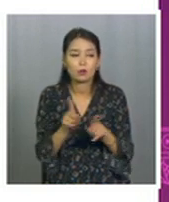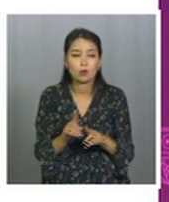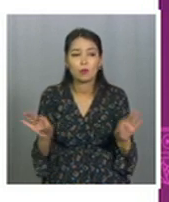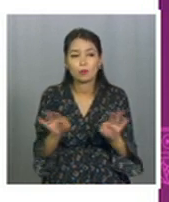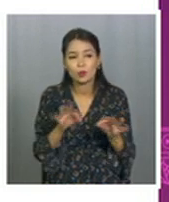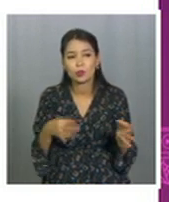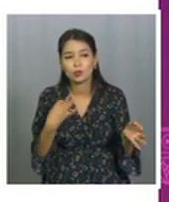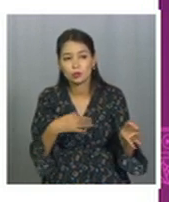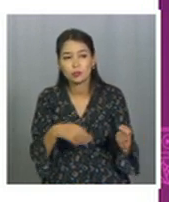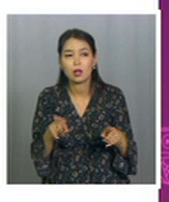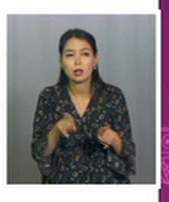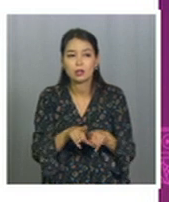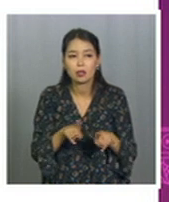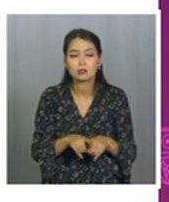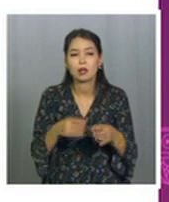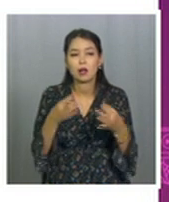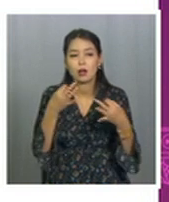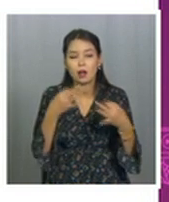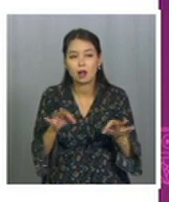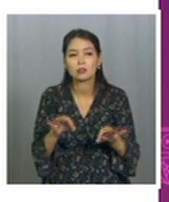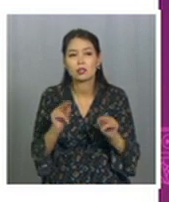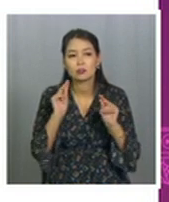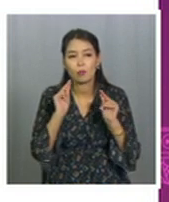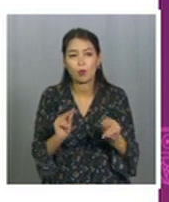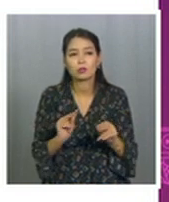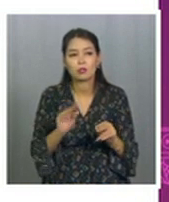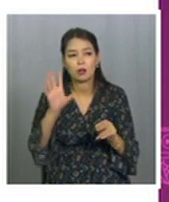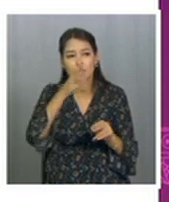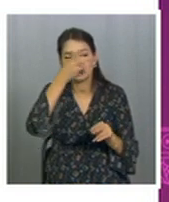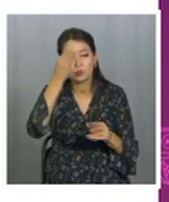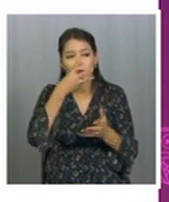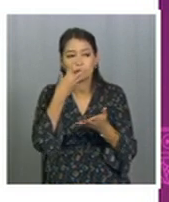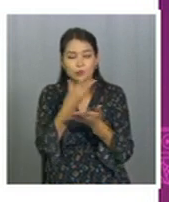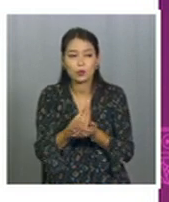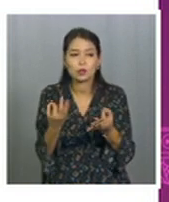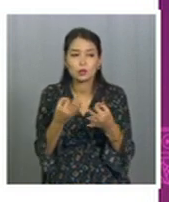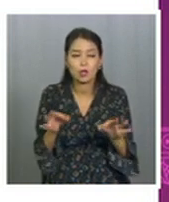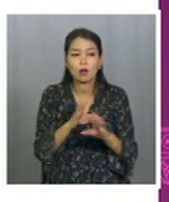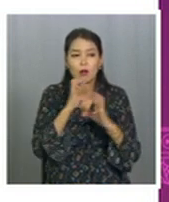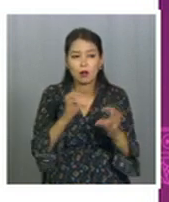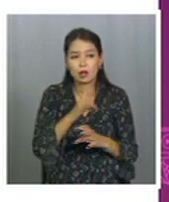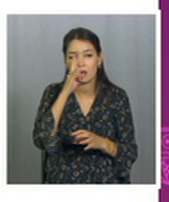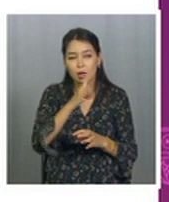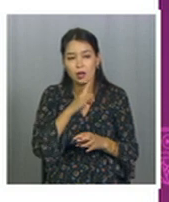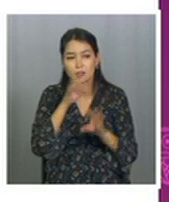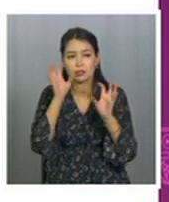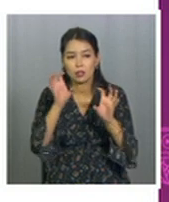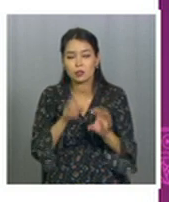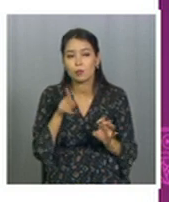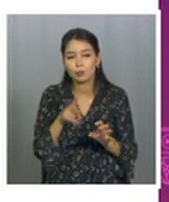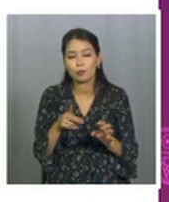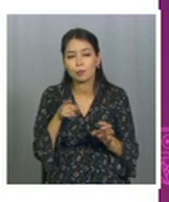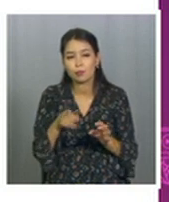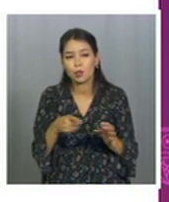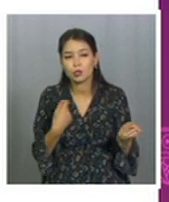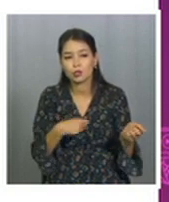азаттыққа, бостандыққа ұмтылу, ел тәуелсіздігін аңсау. Қазақтың дәстүрлі мың күйі шеңберінде бағзы замандардан келе жатқан